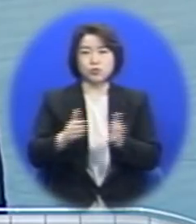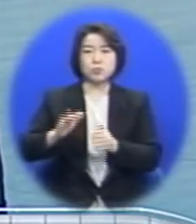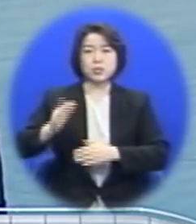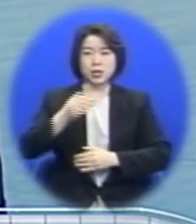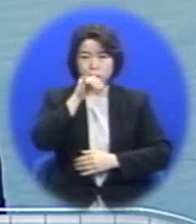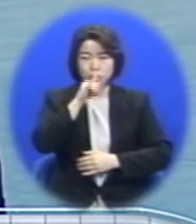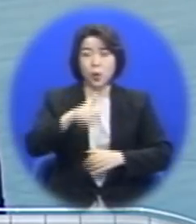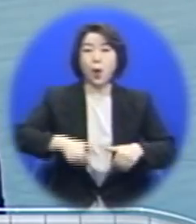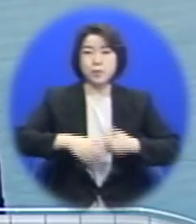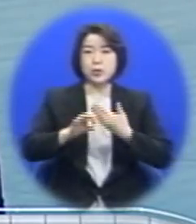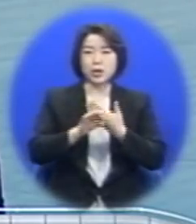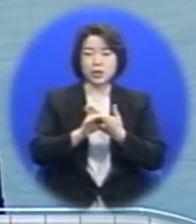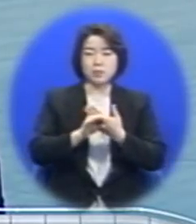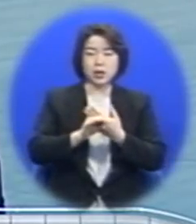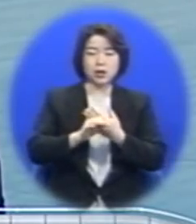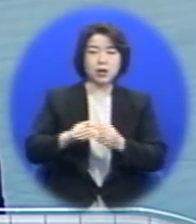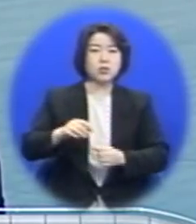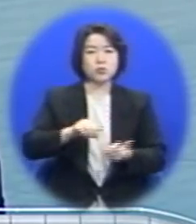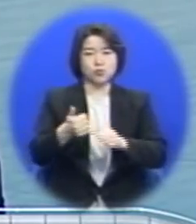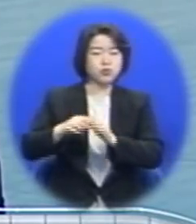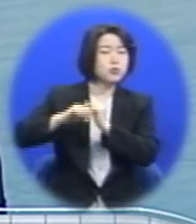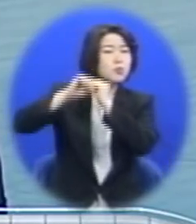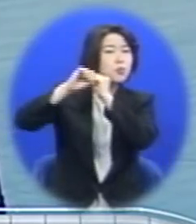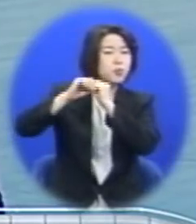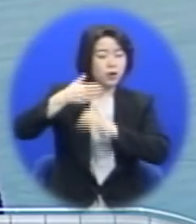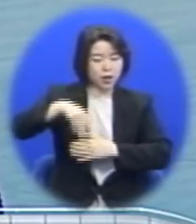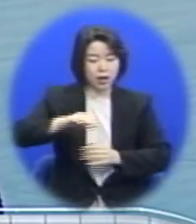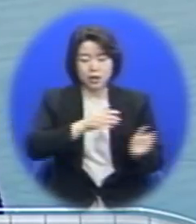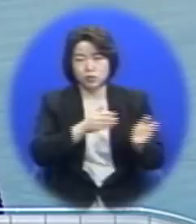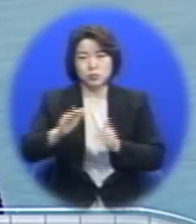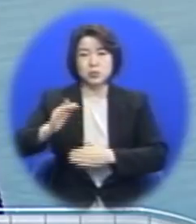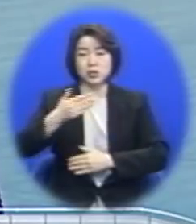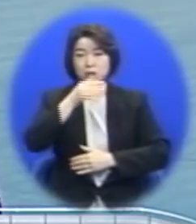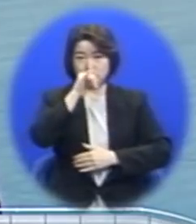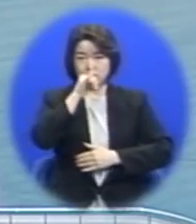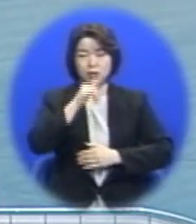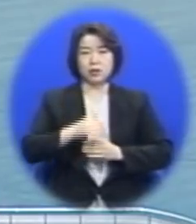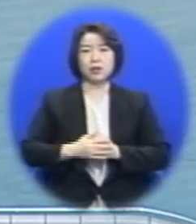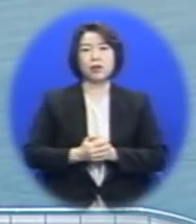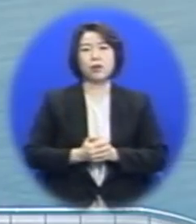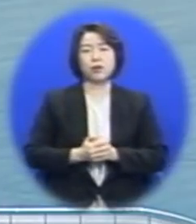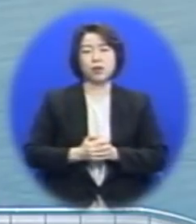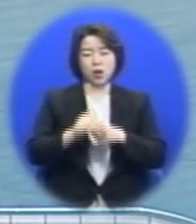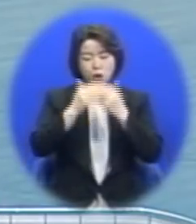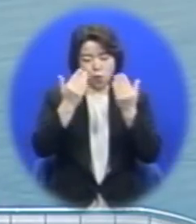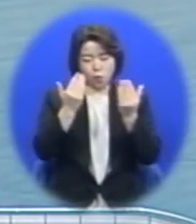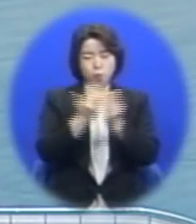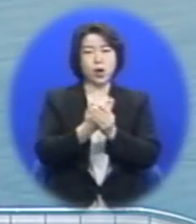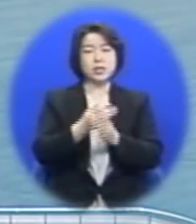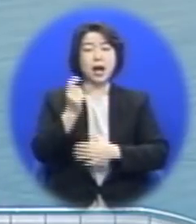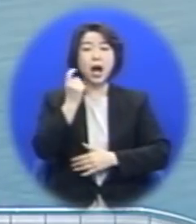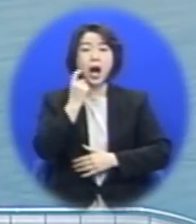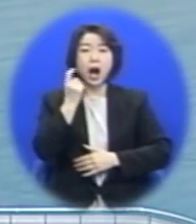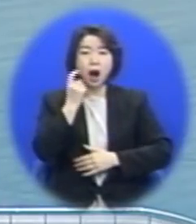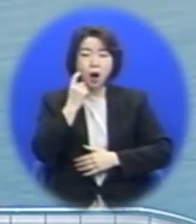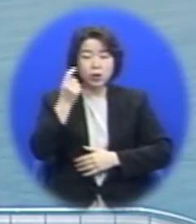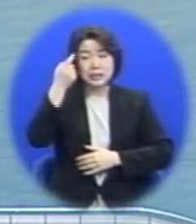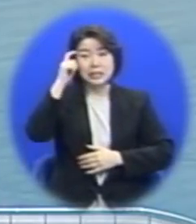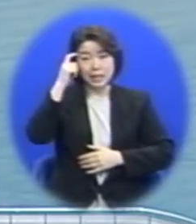필요하다면 사형대에 갈 준비가 되어 있다. 완전 거짓